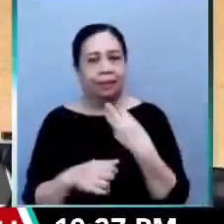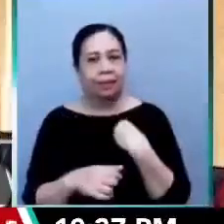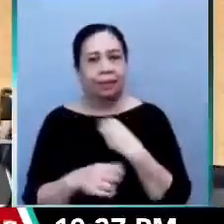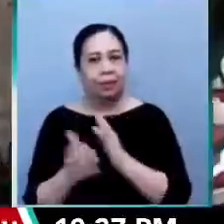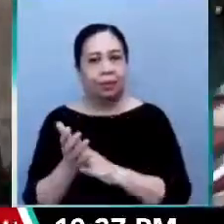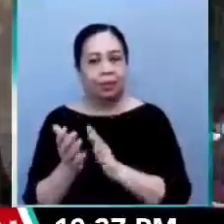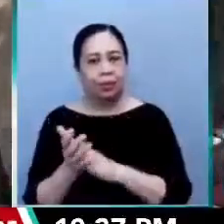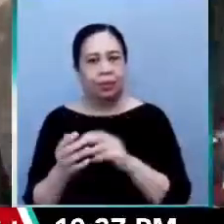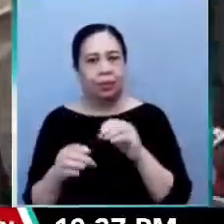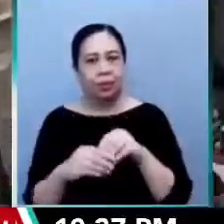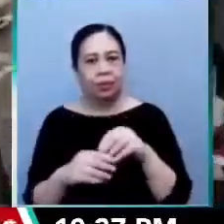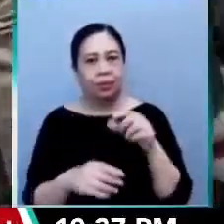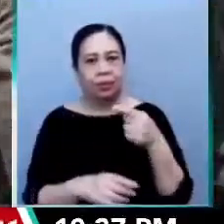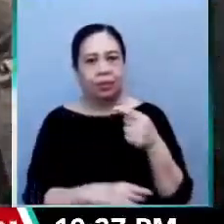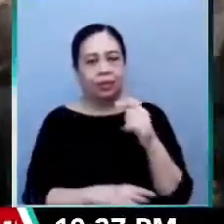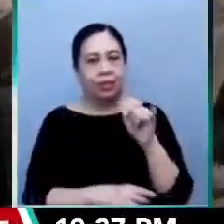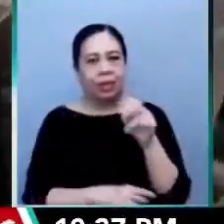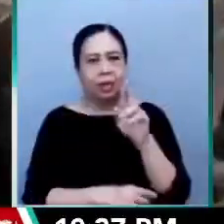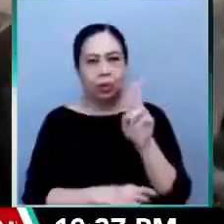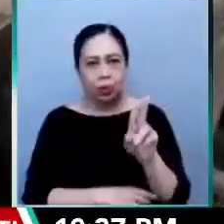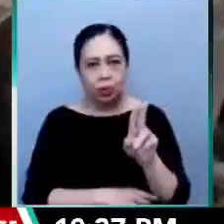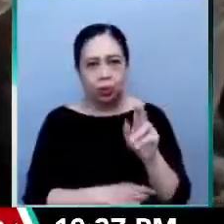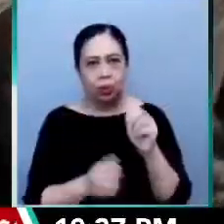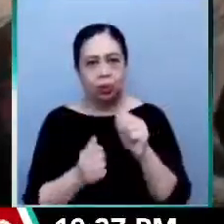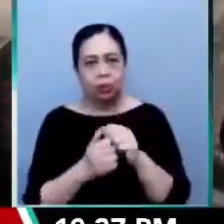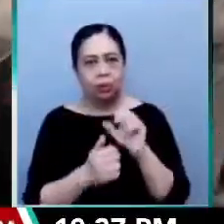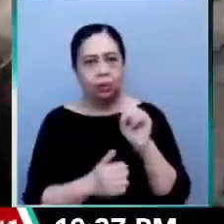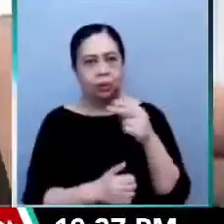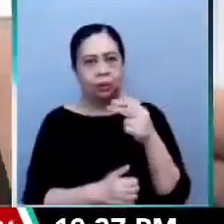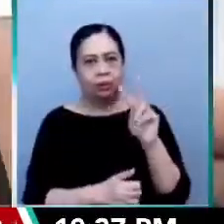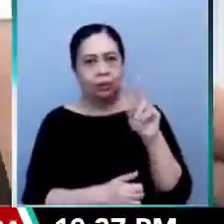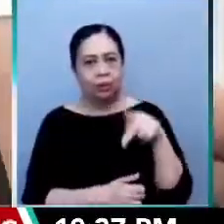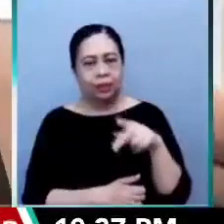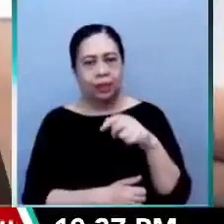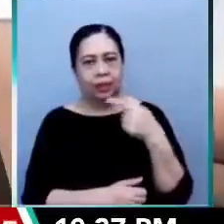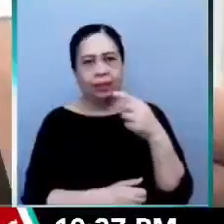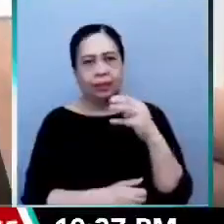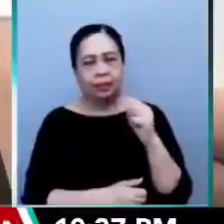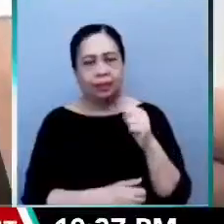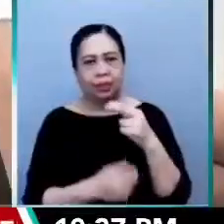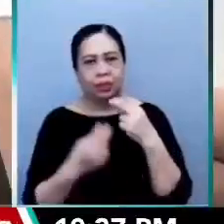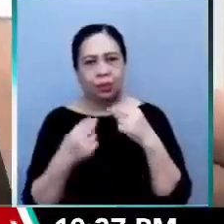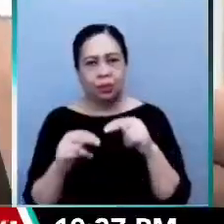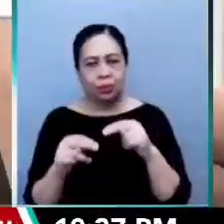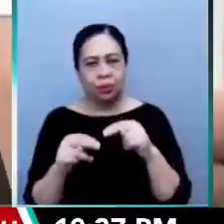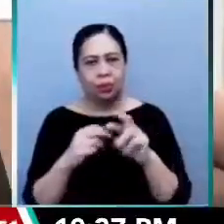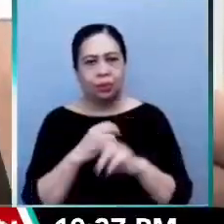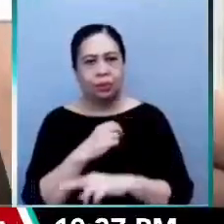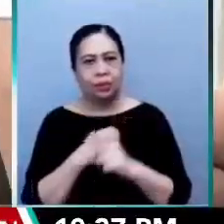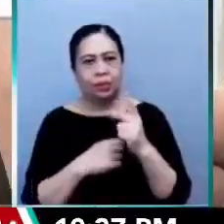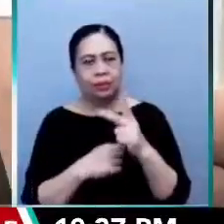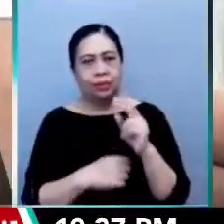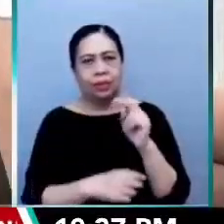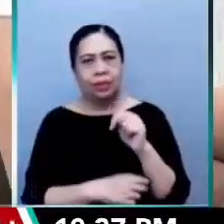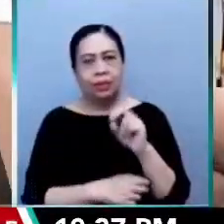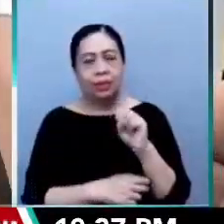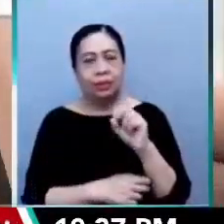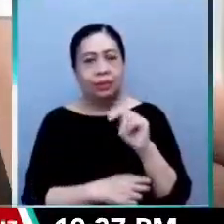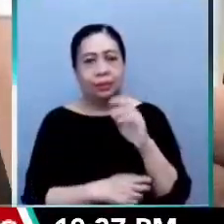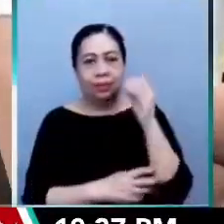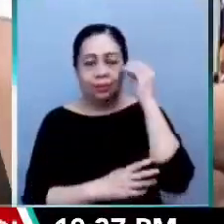school na GRU, kasama ang Senior Vice President ng GMA Integrated News, Regional TV, and Synergy Oliver Victor